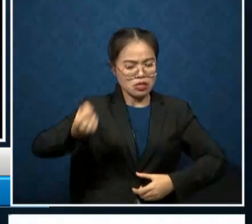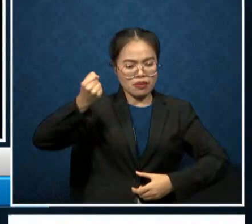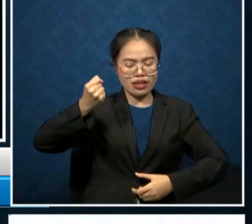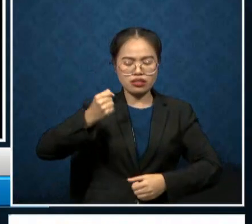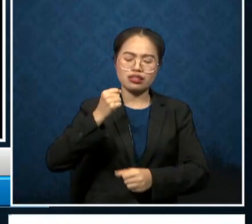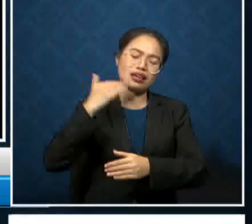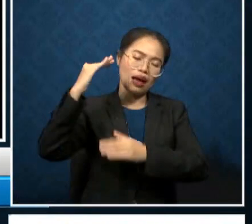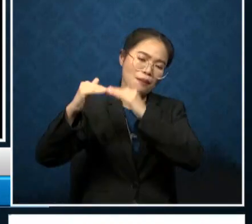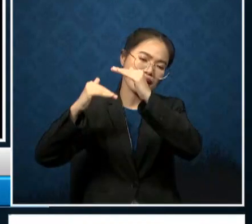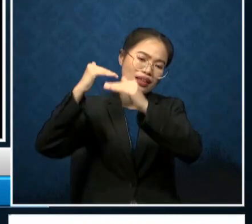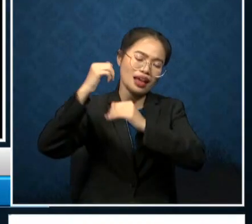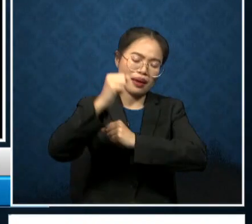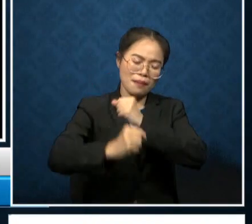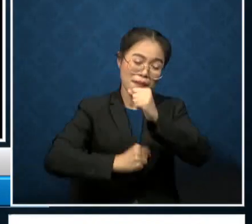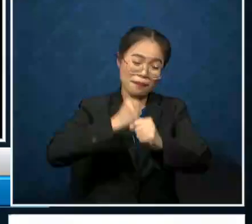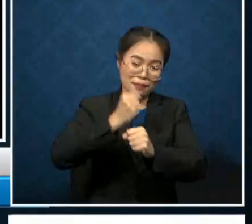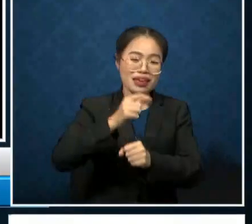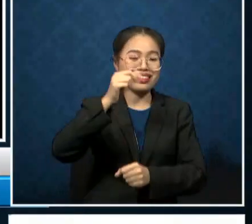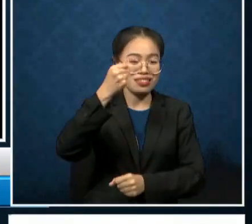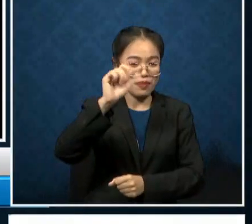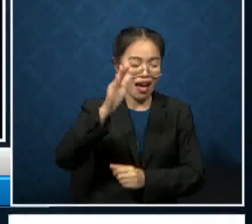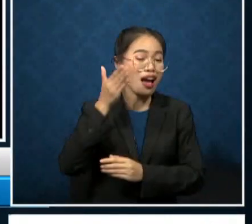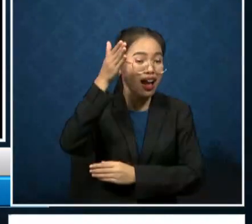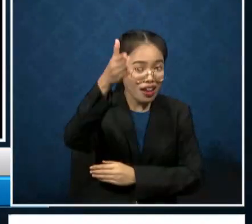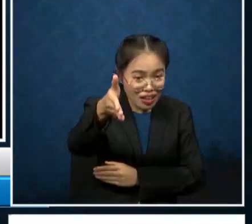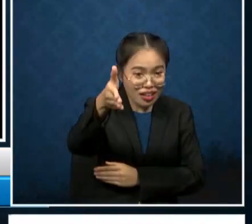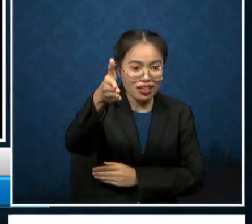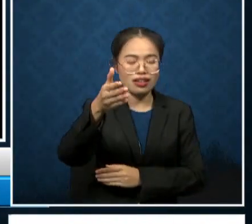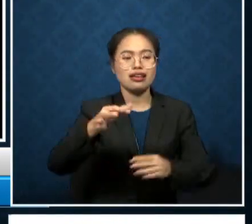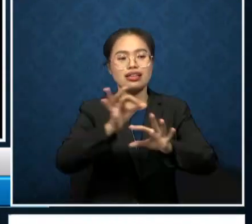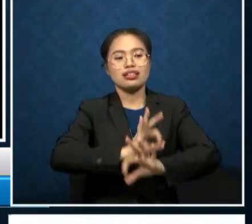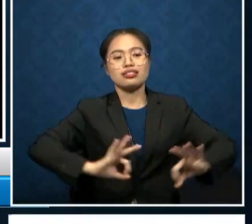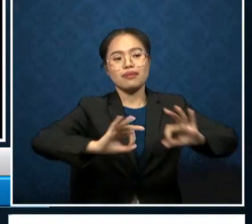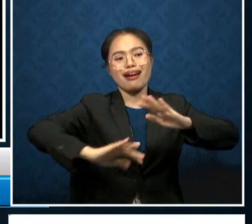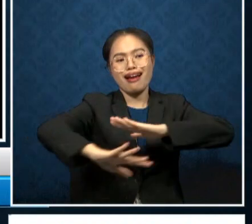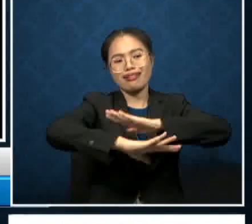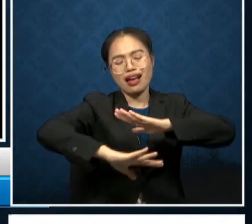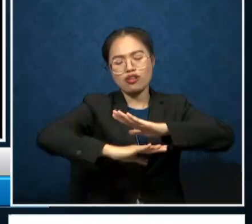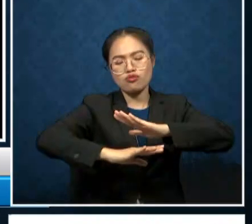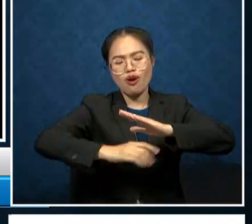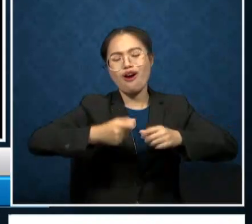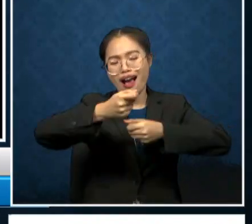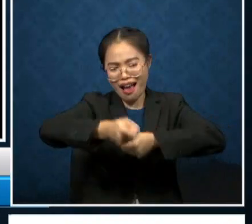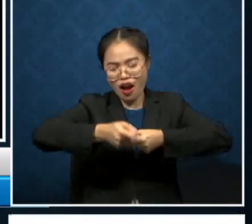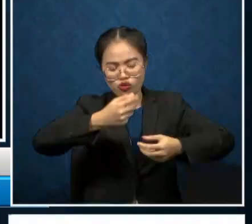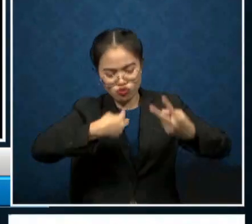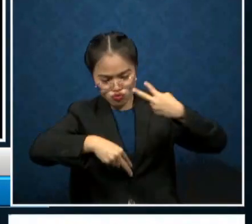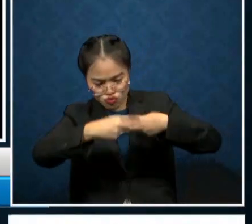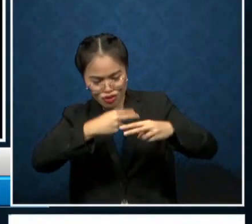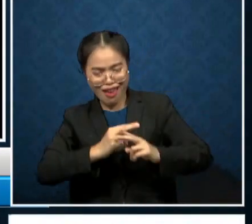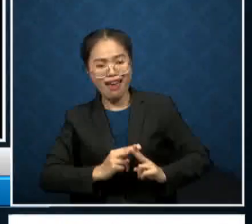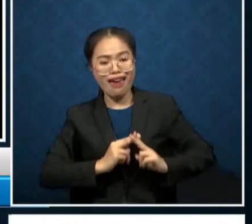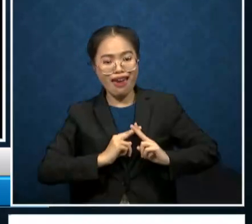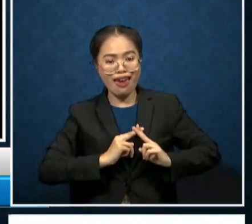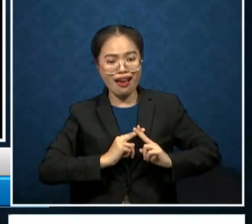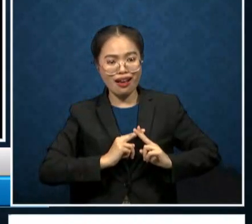20ปีข้างหน้าอีก 15ปีข้างหน้าที่เหลือประการที่ 2คือพื้นฐานของการพึ่งพาตนเองในรัชกาลที่ 9ส่งให้